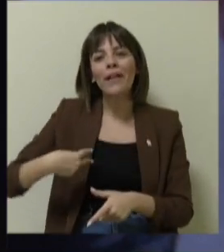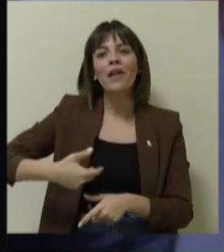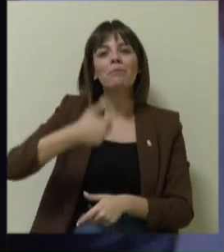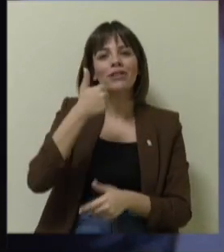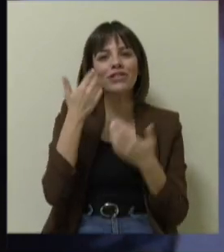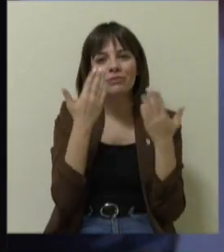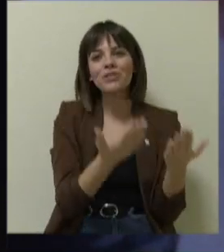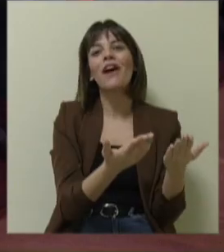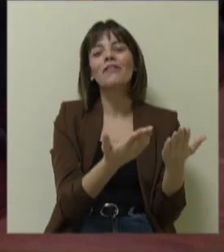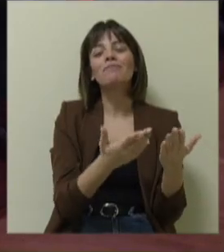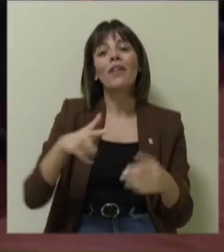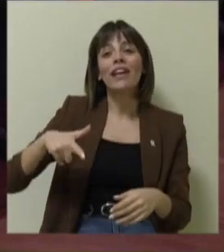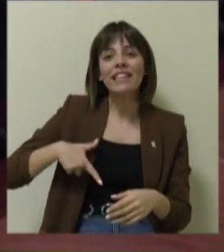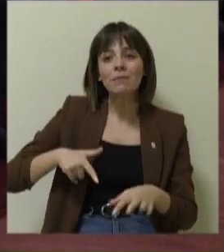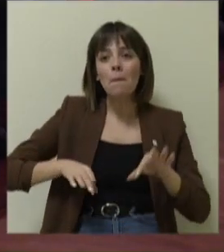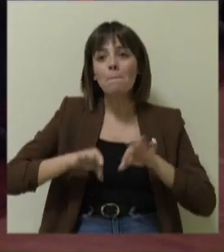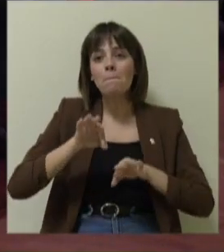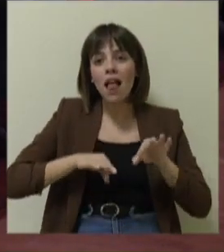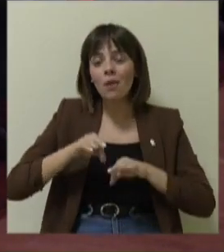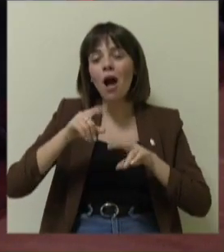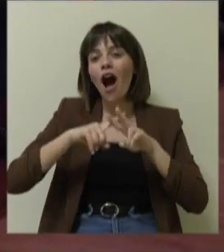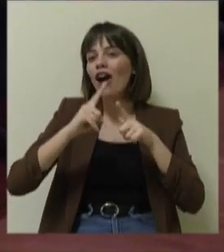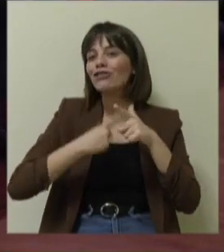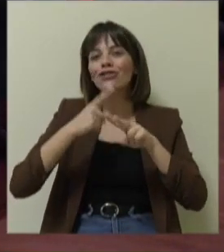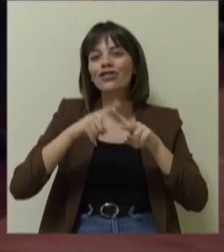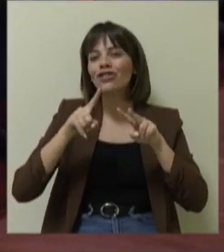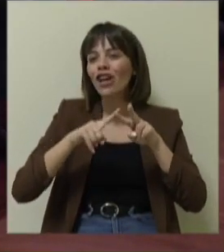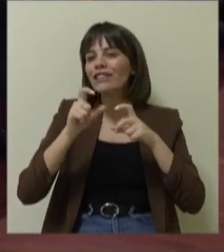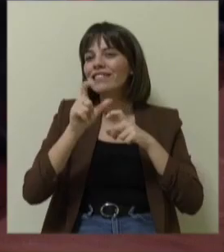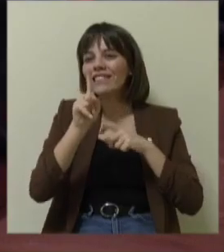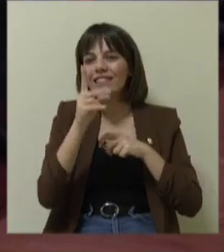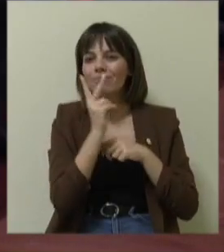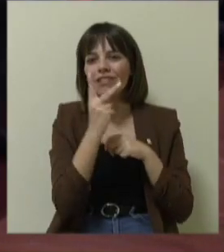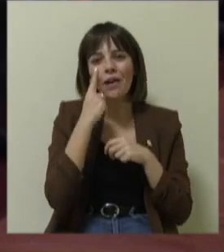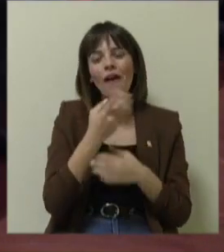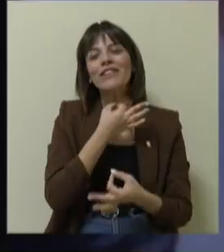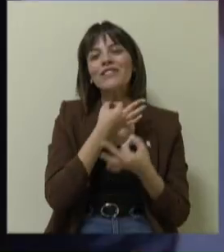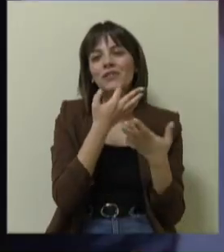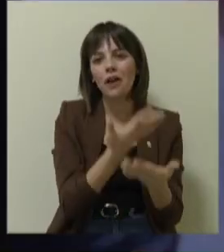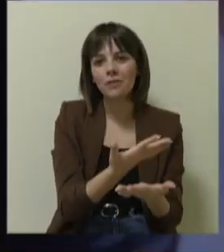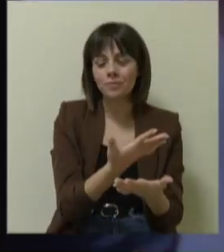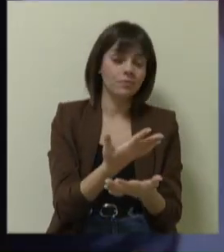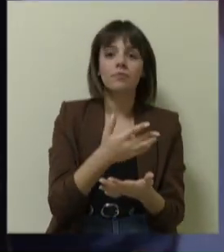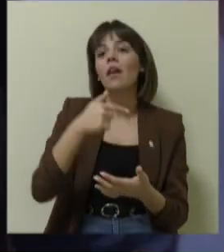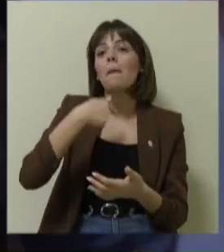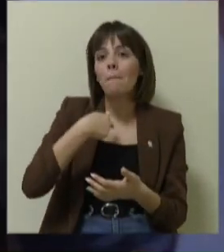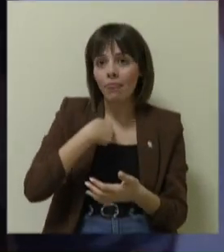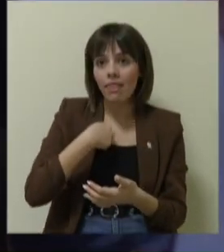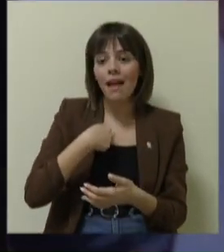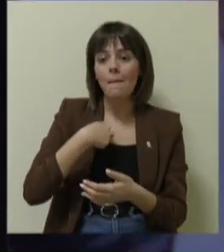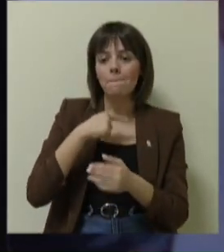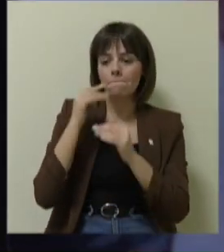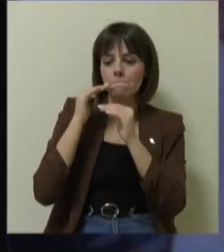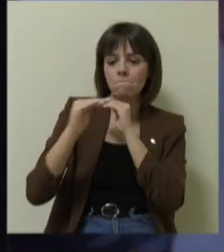Başkanımıza ve İzmir Planlama Ajansı'na şükranlarımı sunuyorum. Ben de